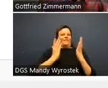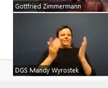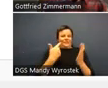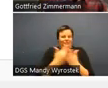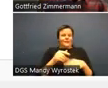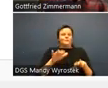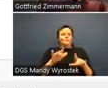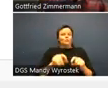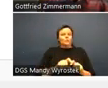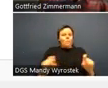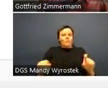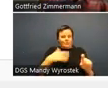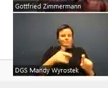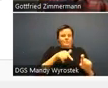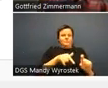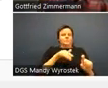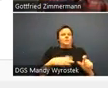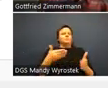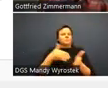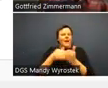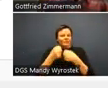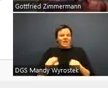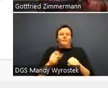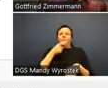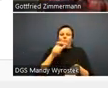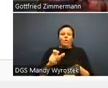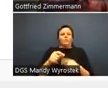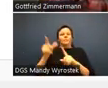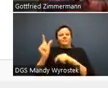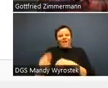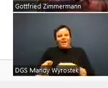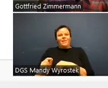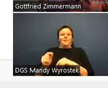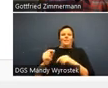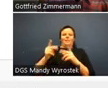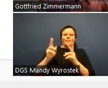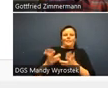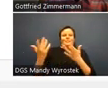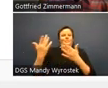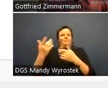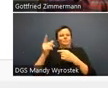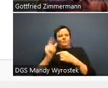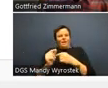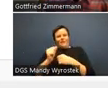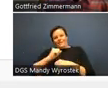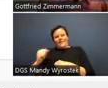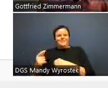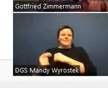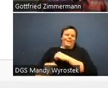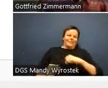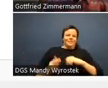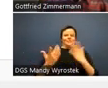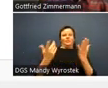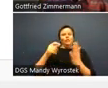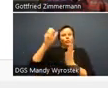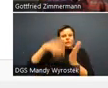bekommen möchte, dann muss ich dieses Notizenanzeigen Registerkarten der C. auslösen. Ich mache jetzt die entsprechenden